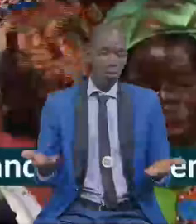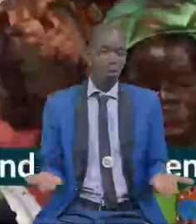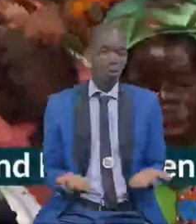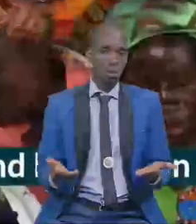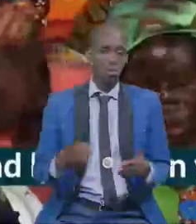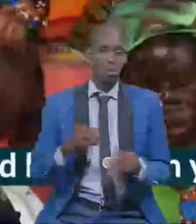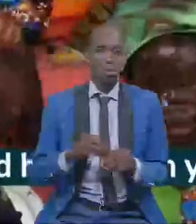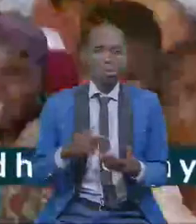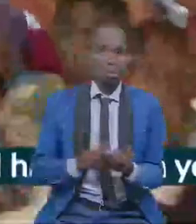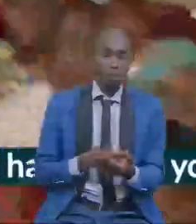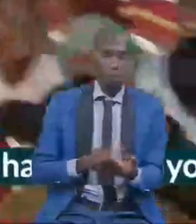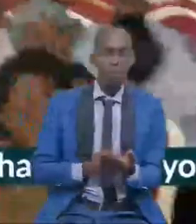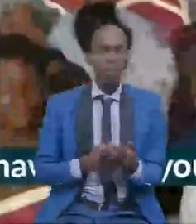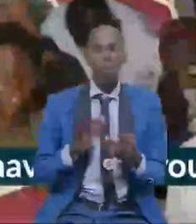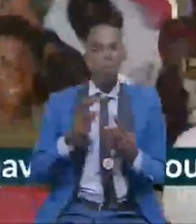vie.